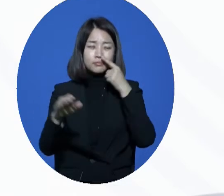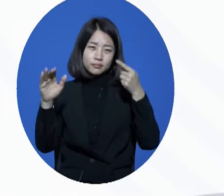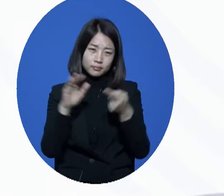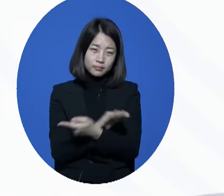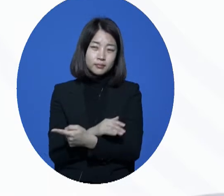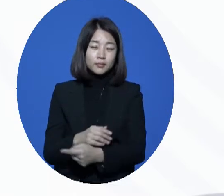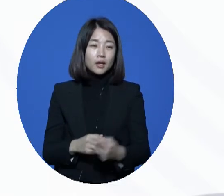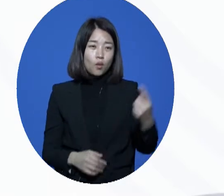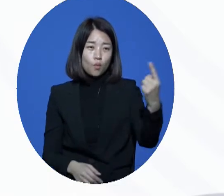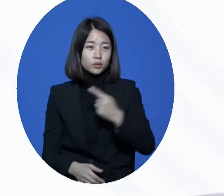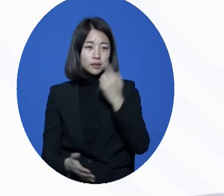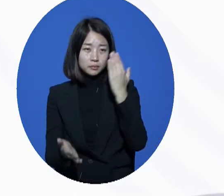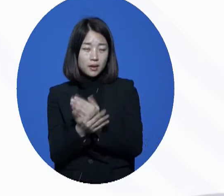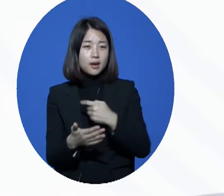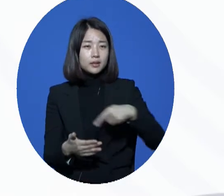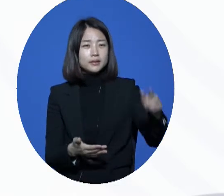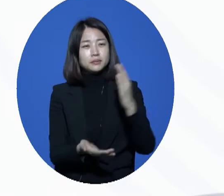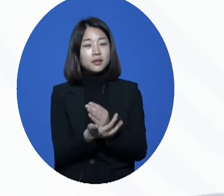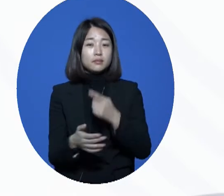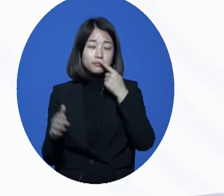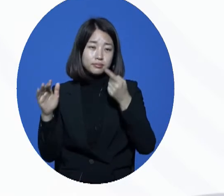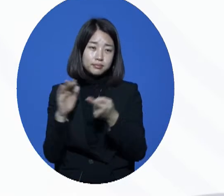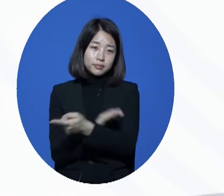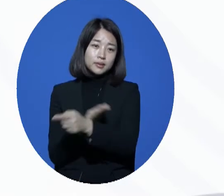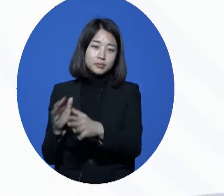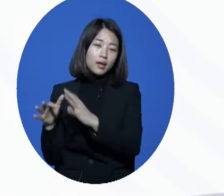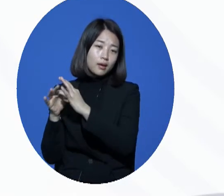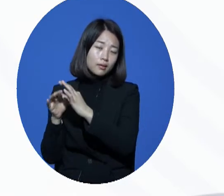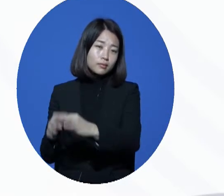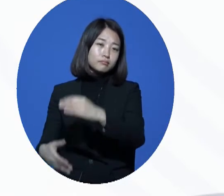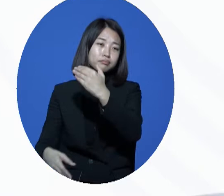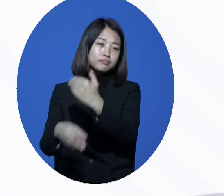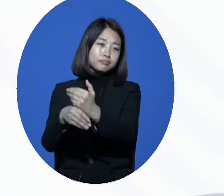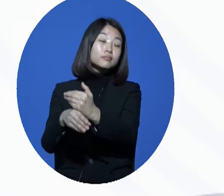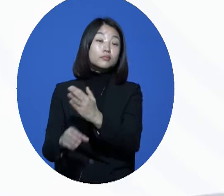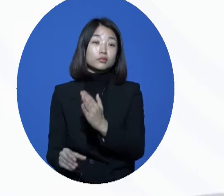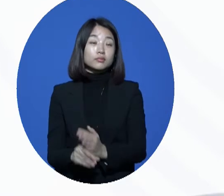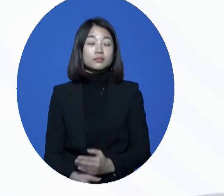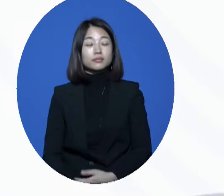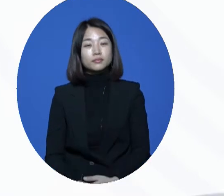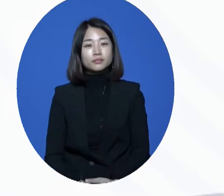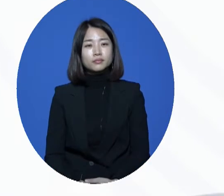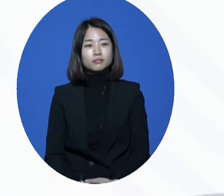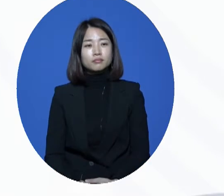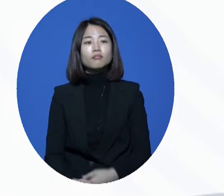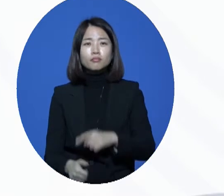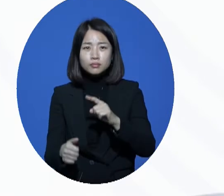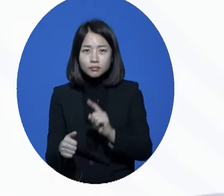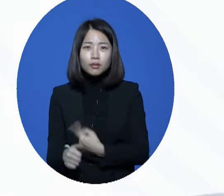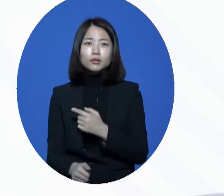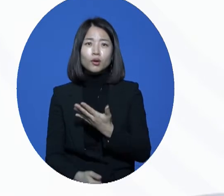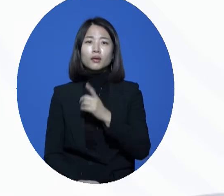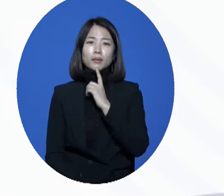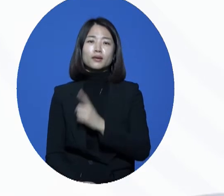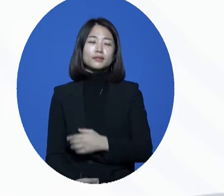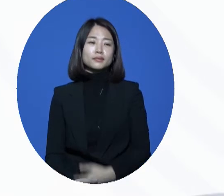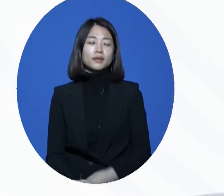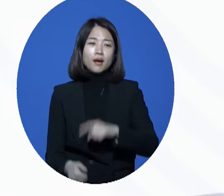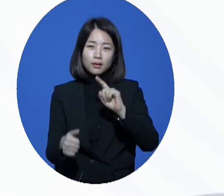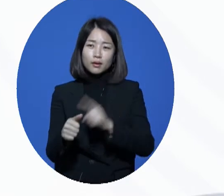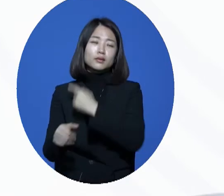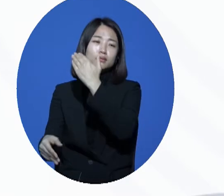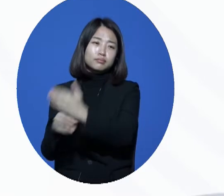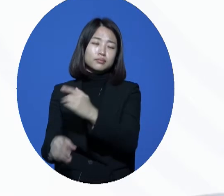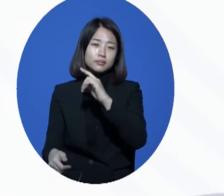면회, 외박, 금지를 통지했었습니다. 그리고 그게 여전히 지금까지 이어져 오고 있는 것이죠. 당연히 그래도 되는 존재로 만들었습니다.